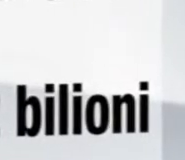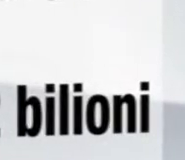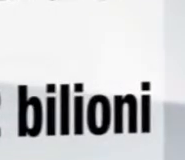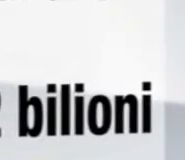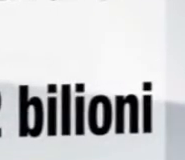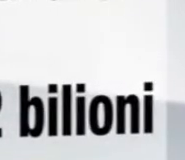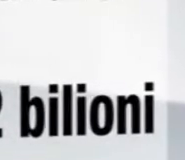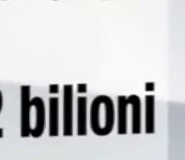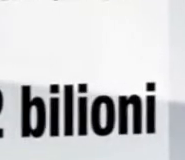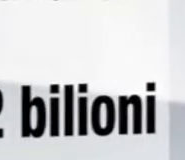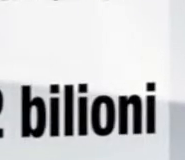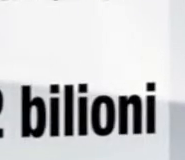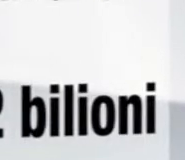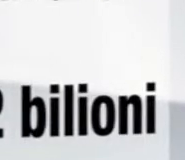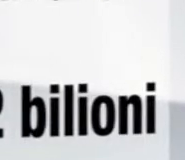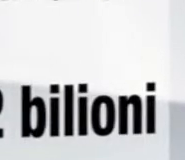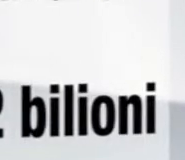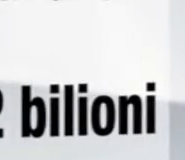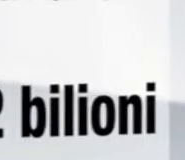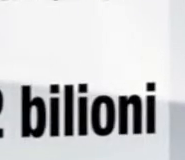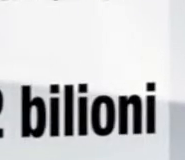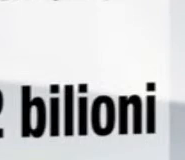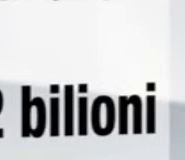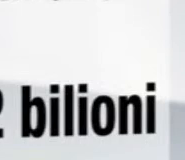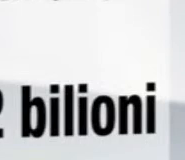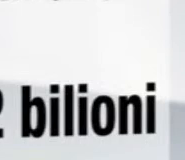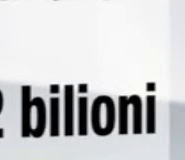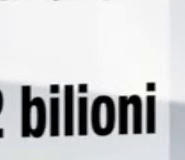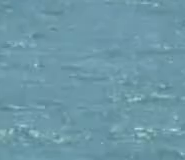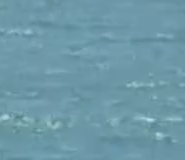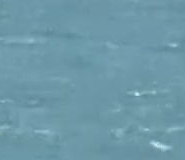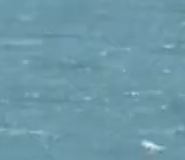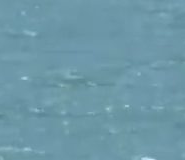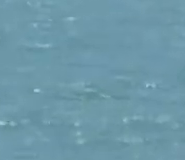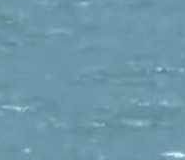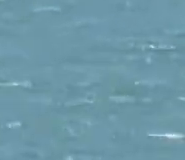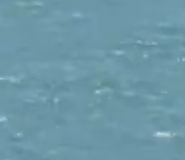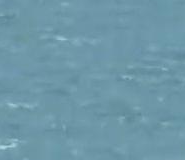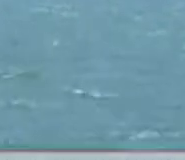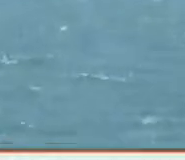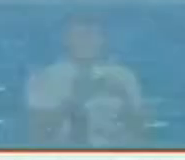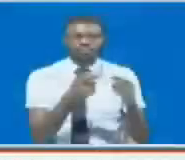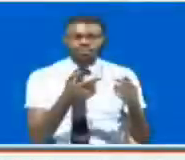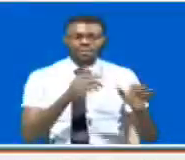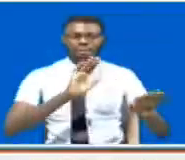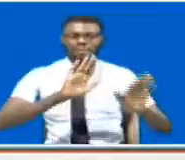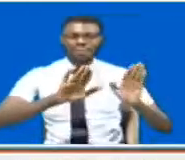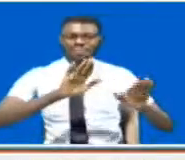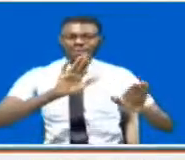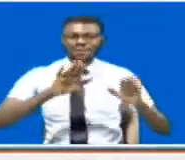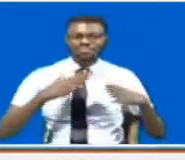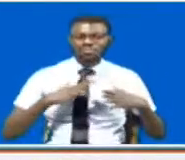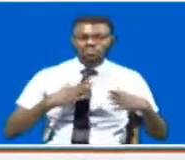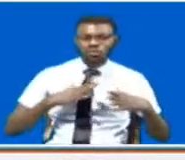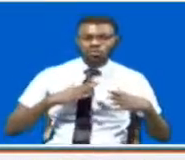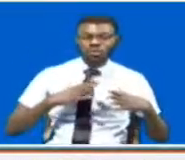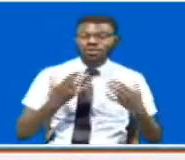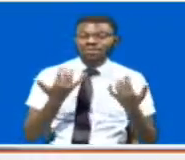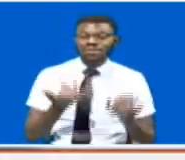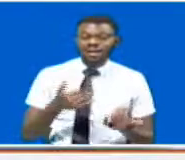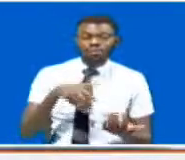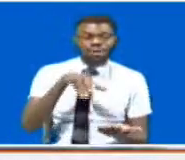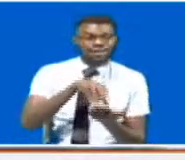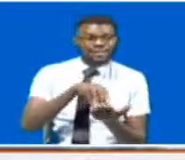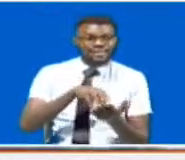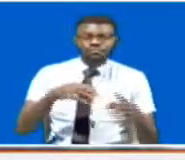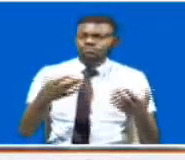yenye thamani ya shilingi bilioni 23.84 zimerejeshwa na kurejeshewa kwa umma. Kwa sasa kesi za